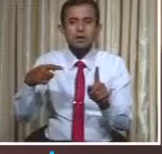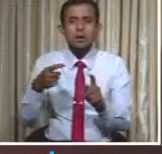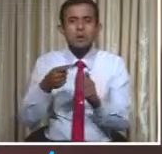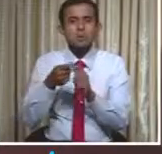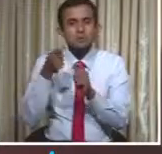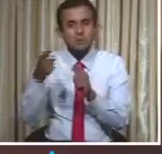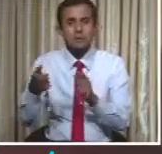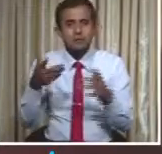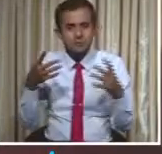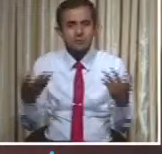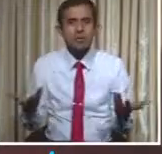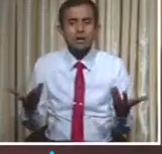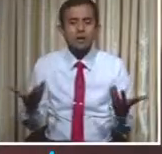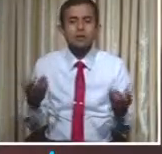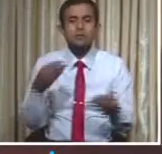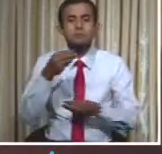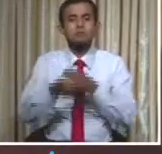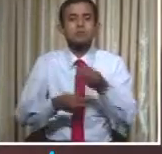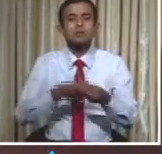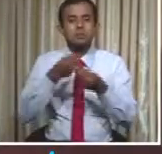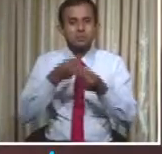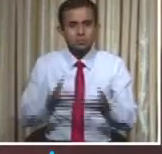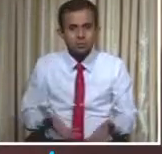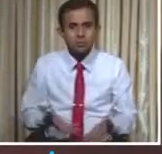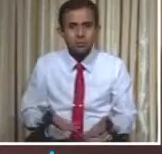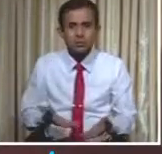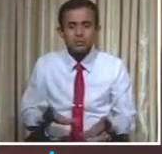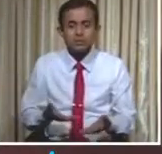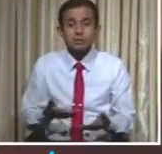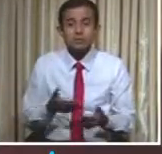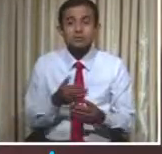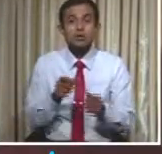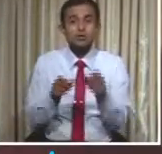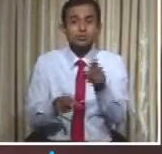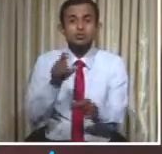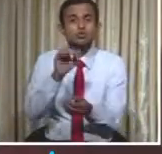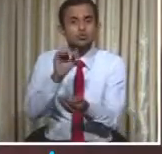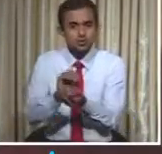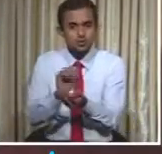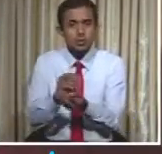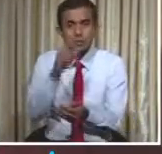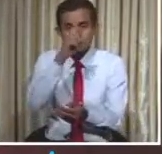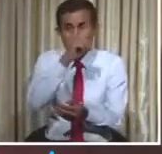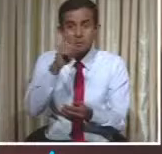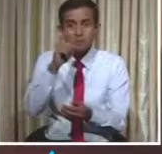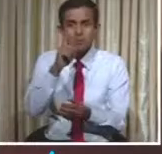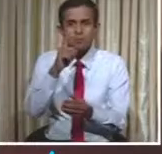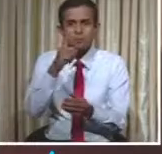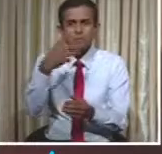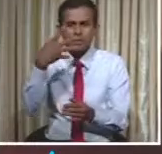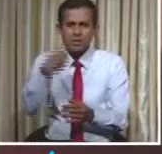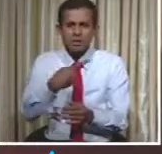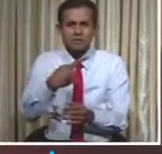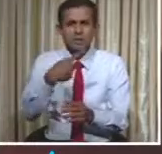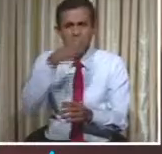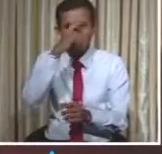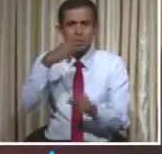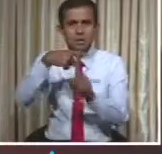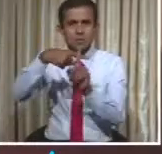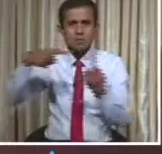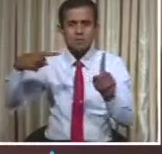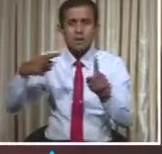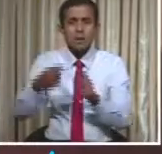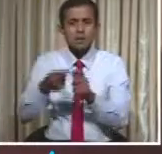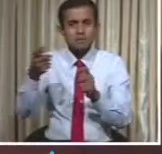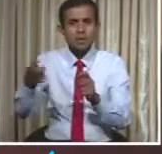තැන්වල පඩි ගෙවා ගන්න බැරි තරමට ආයතන වැටිලා තියෙනවා. ඉතින් ඒ නිසා මේ සේවකව රැකගෙන මාස කාලක පඩි මාස භාගයක පඩි මේ විදිහට